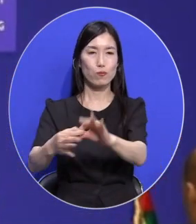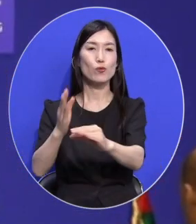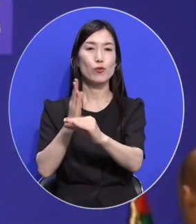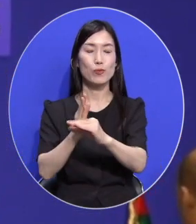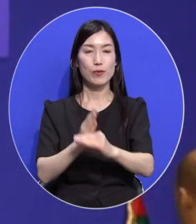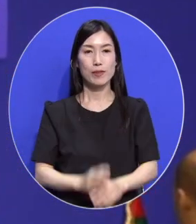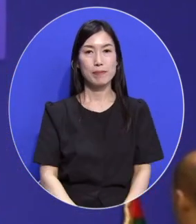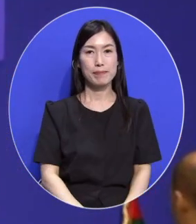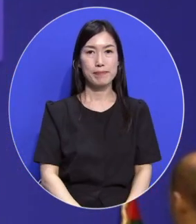최영은입니다